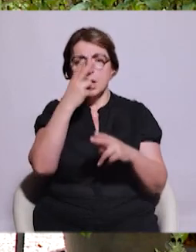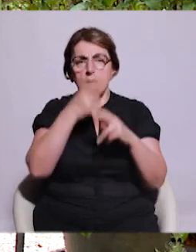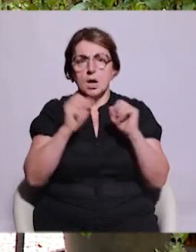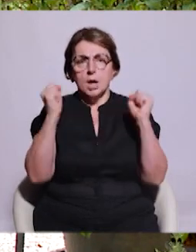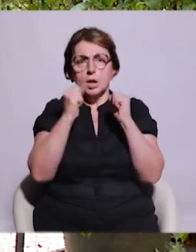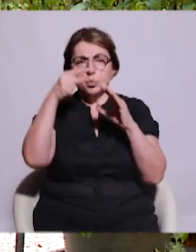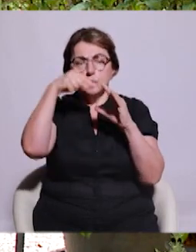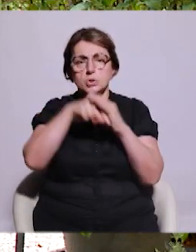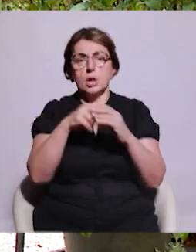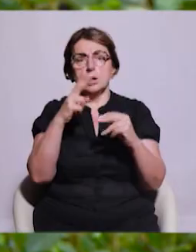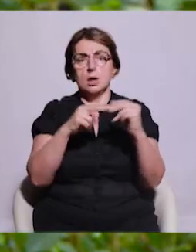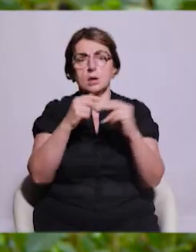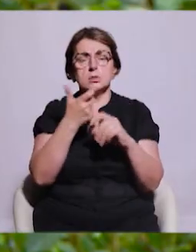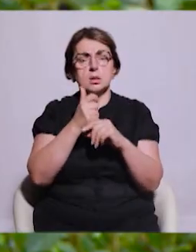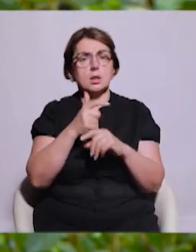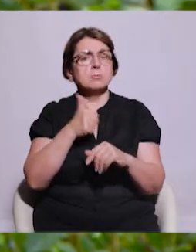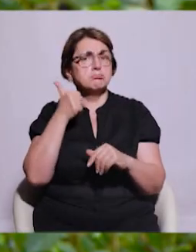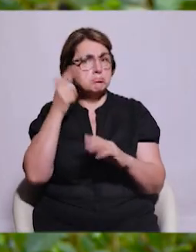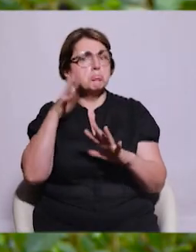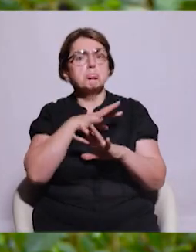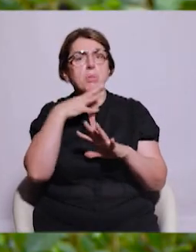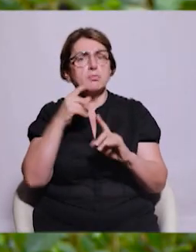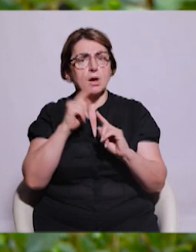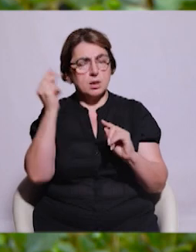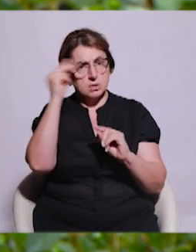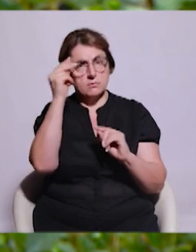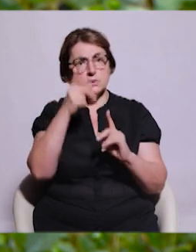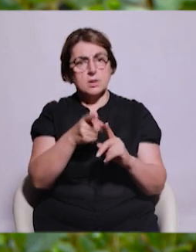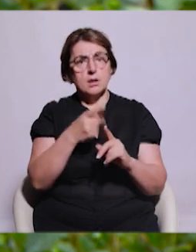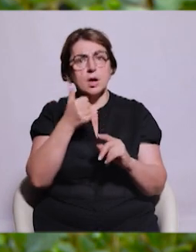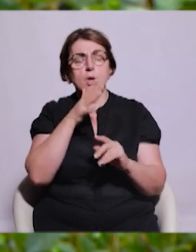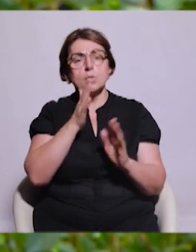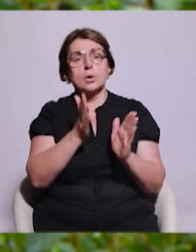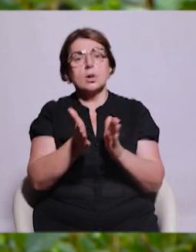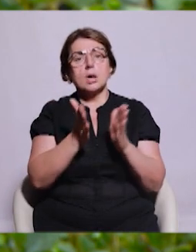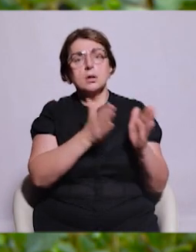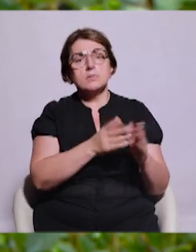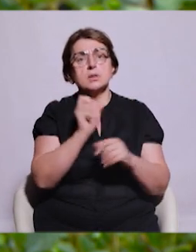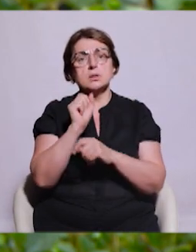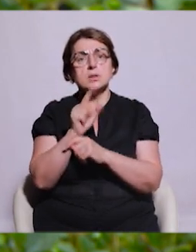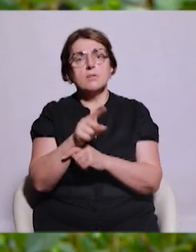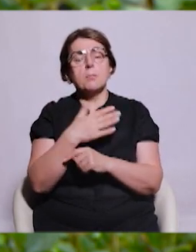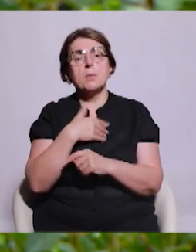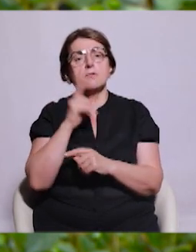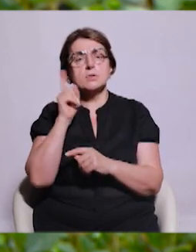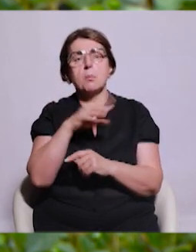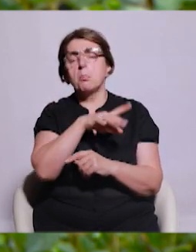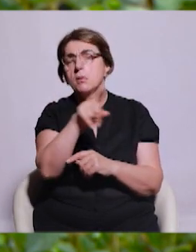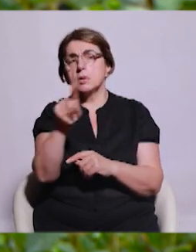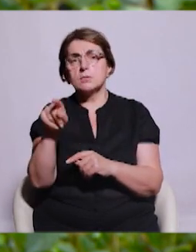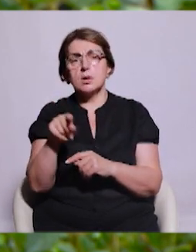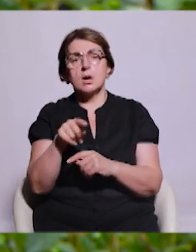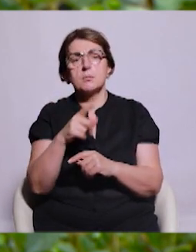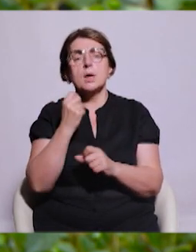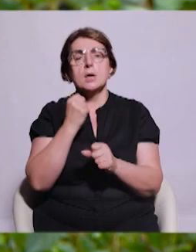ყინულისგან შედგებიან. მგონი საკმაოდ ბევრი გავიგეთ მზის სისტემის შესახებ. ახლა კი დროა გადავიდეთ დავალებაზე. მე ვიცი, რომ ბევრმა